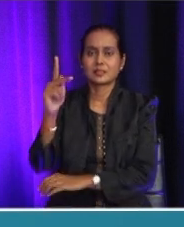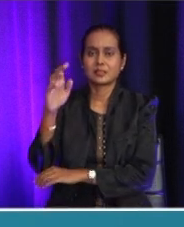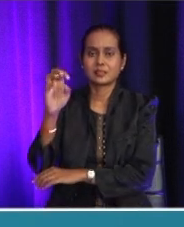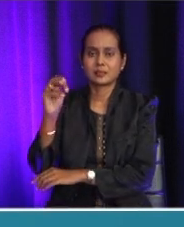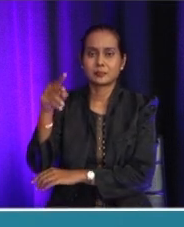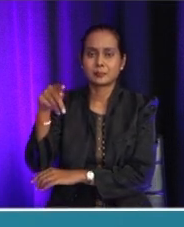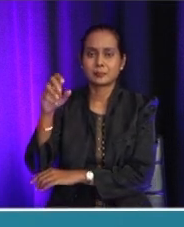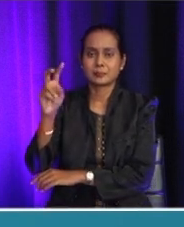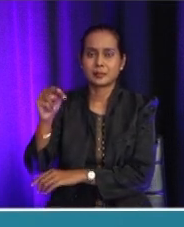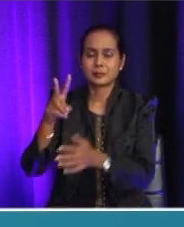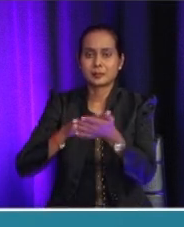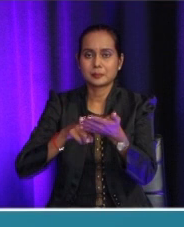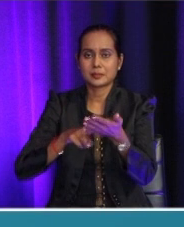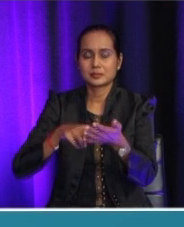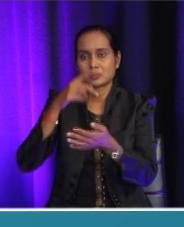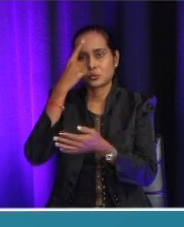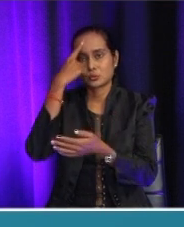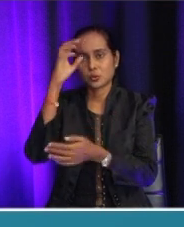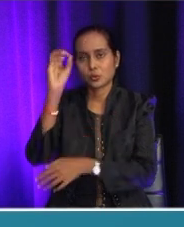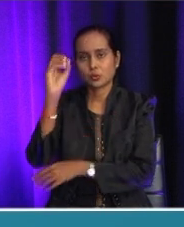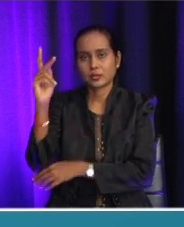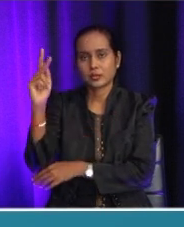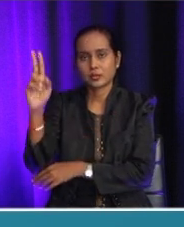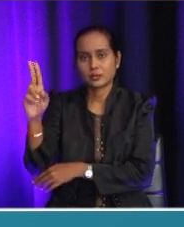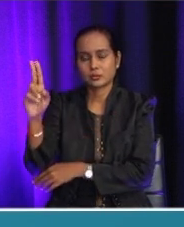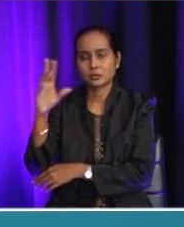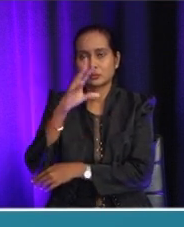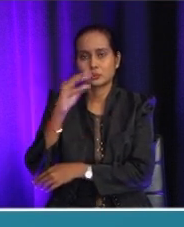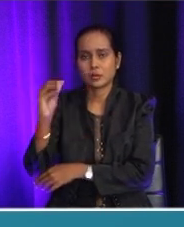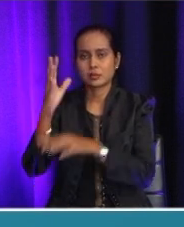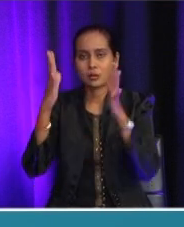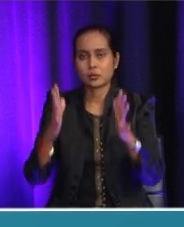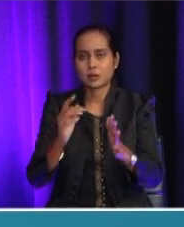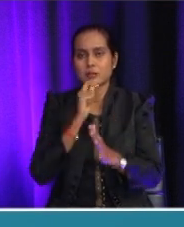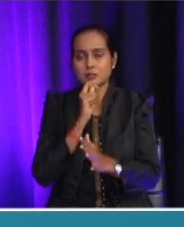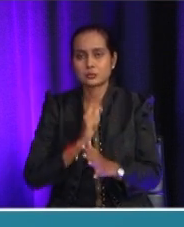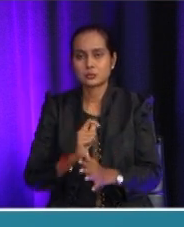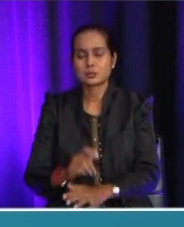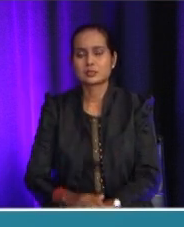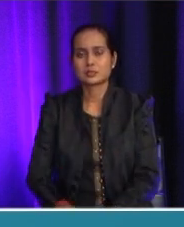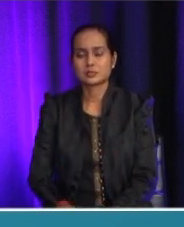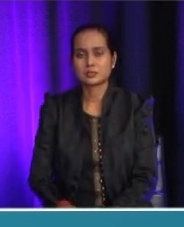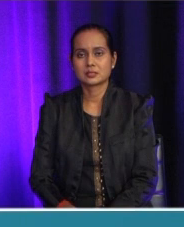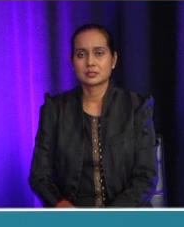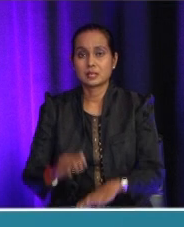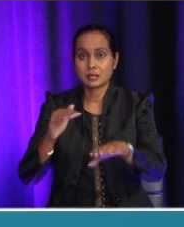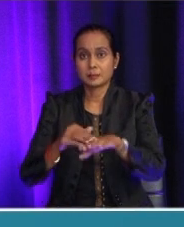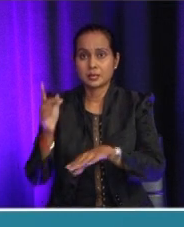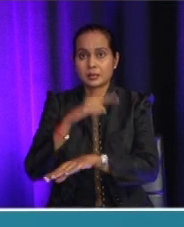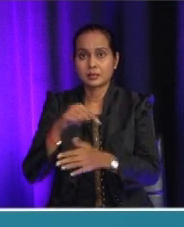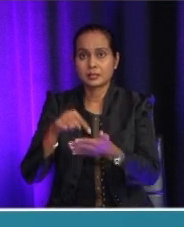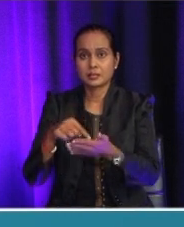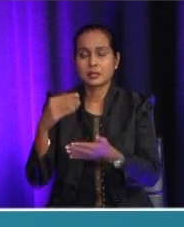kelainan upaya, gelandangan juga warga emas. Kemudian kalau kita lihat ya, pada hari ini ada pasar